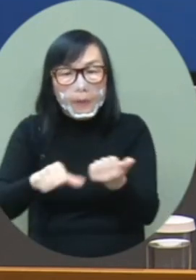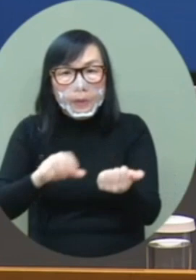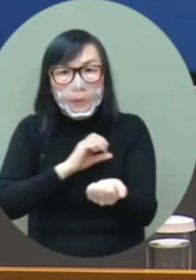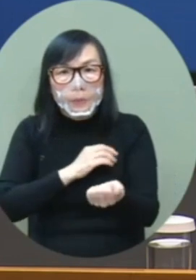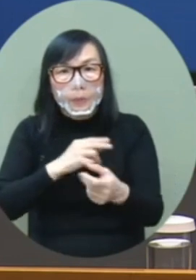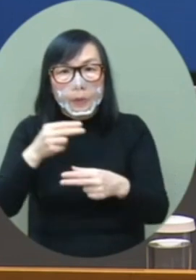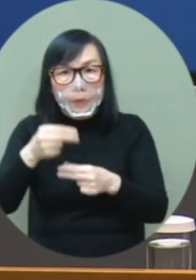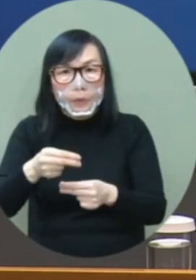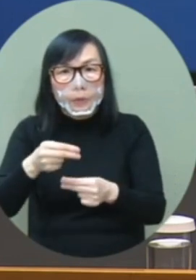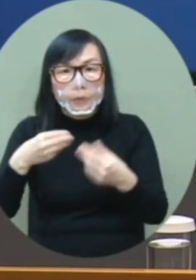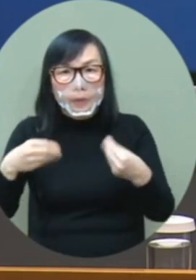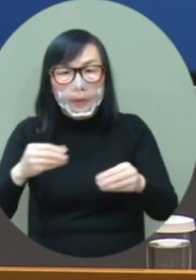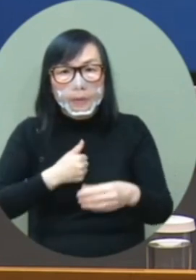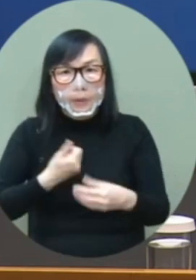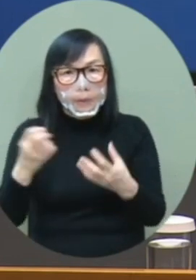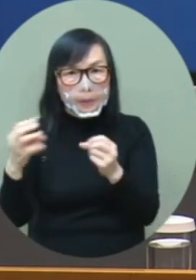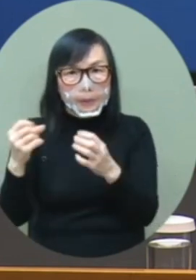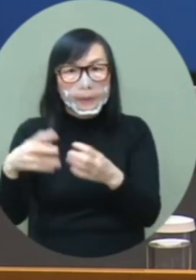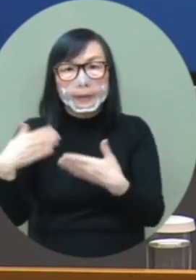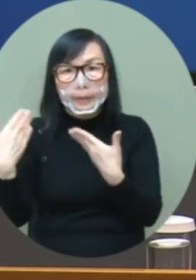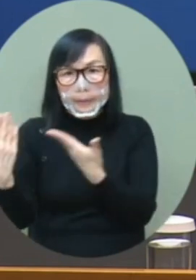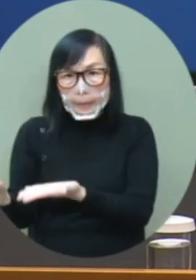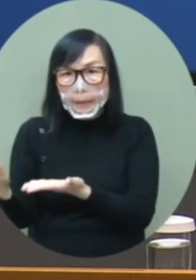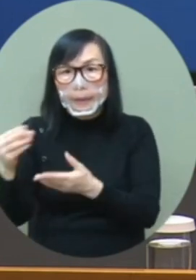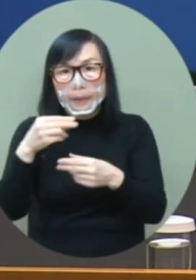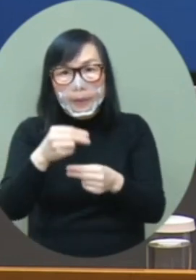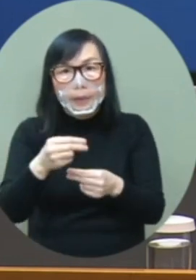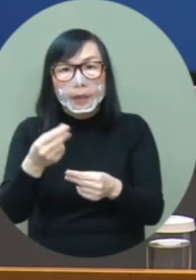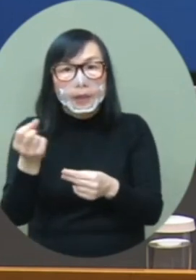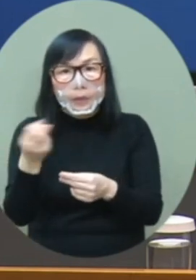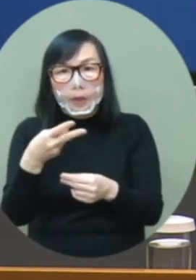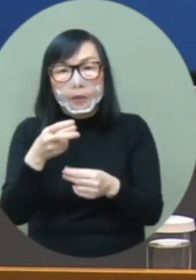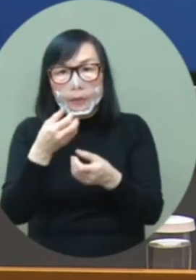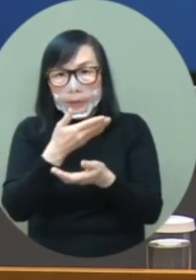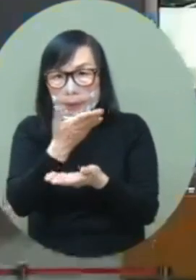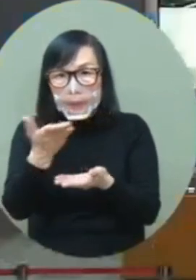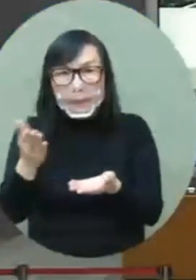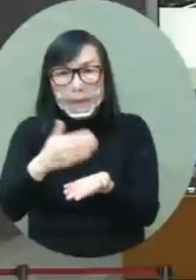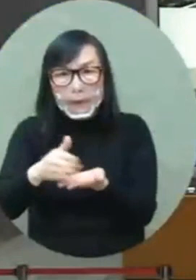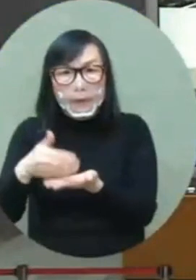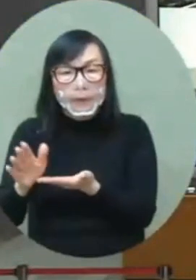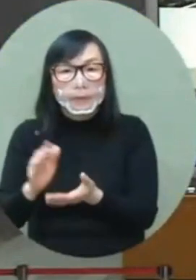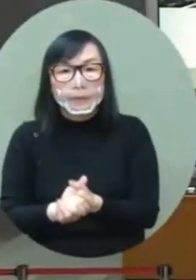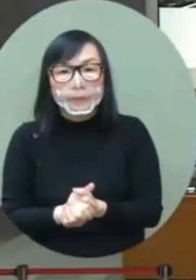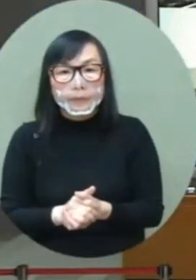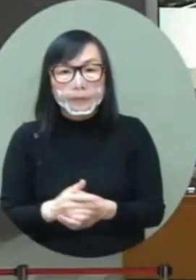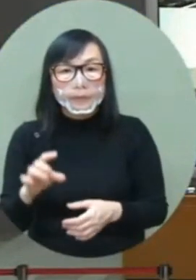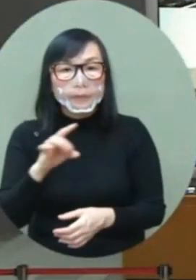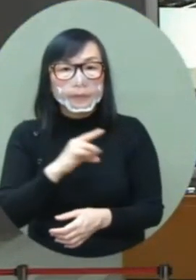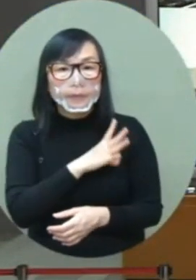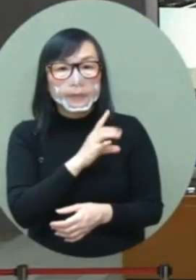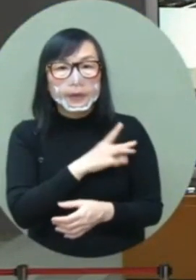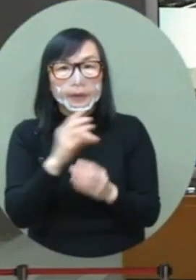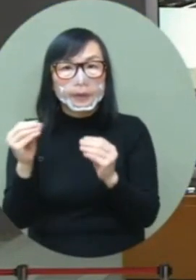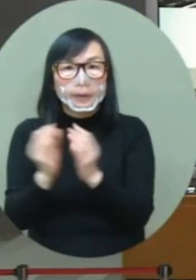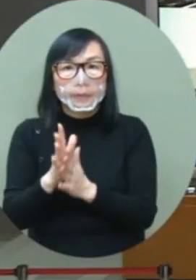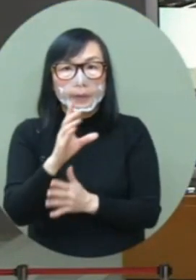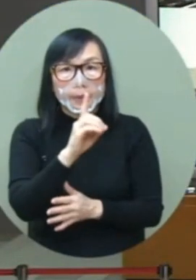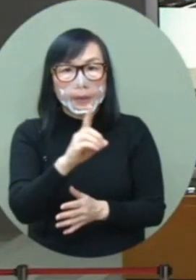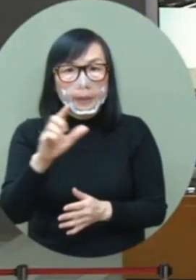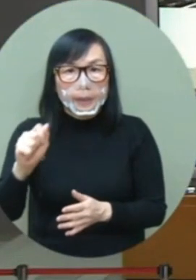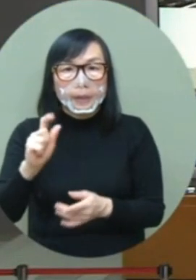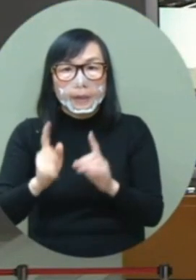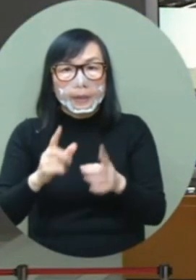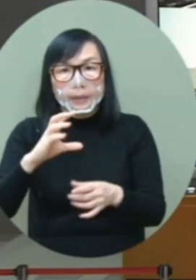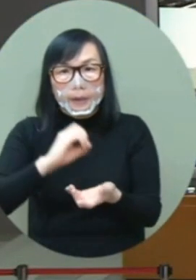宇春教授佢哋都有討論過嘅，或者我請阿許教授喺呢方面再同大家分享。 自然感染到 Omicron 或者 Delta 咧，